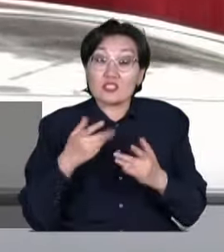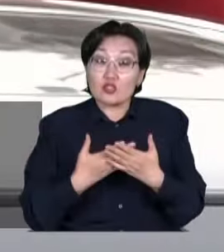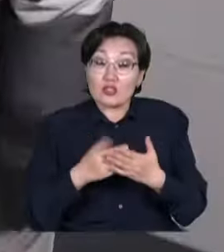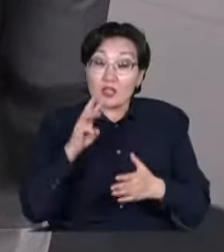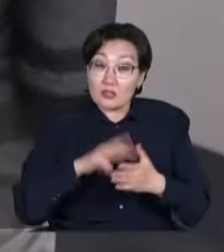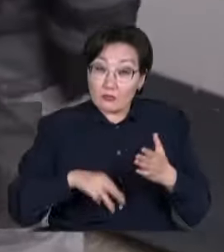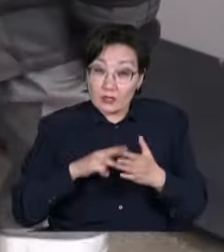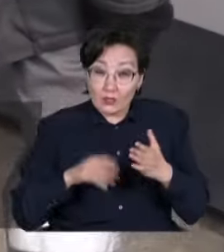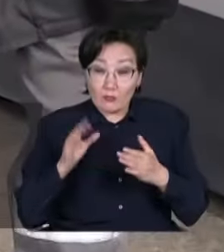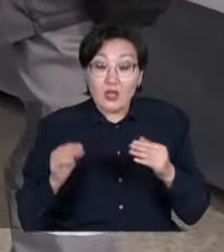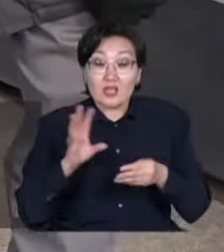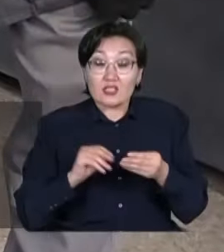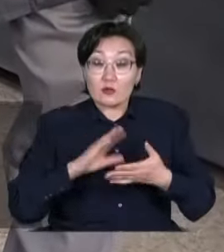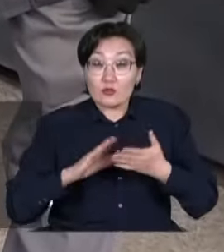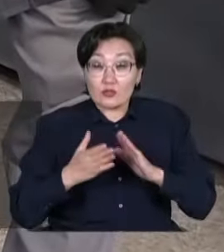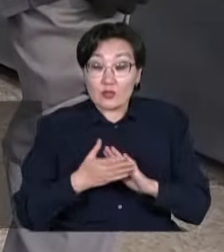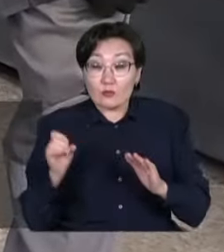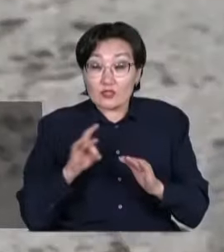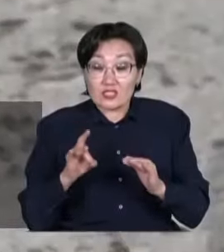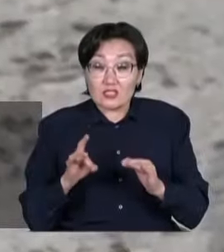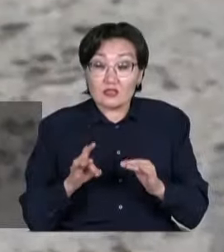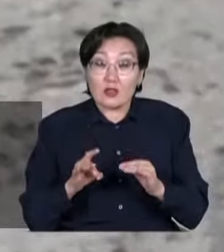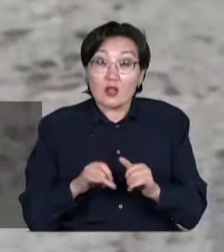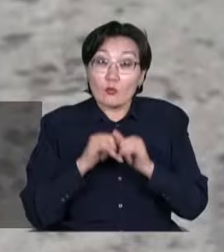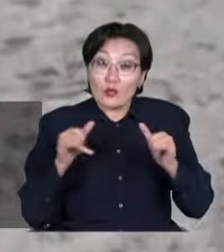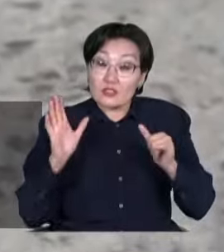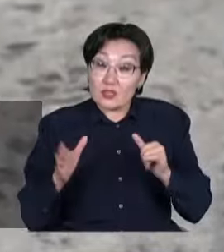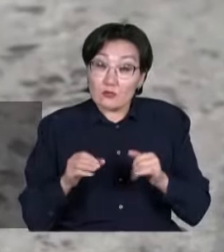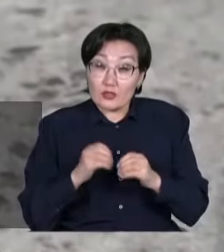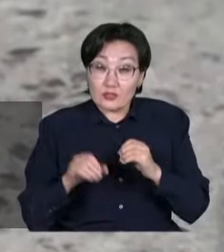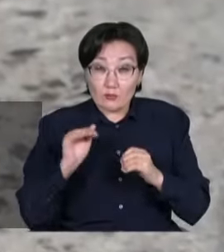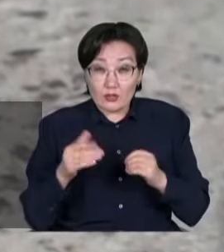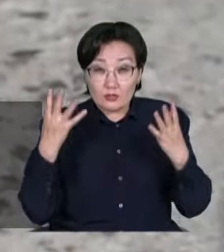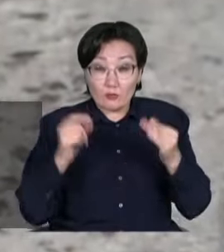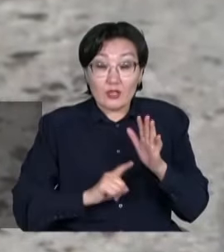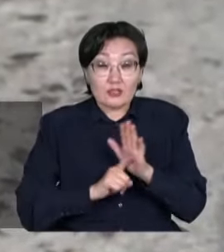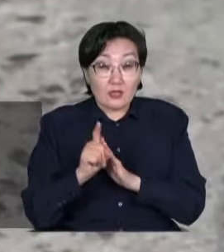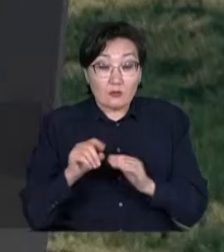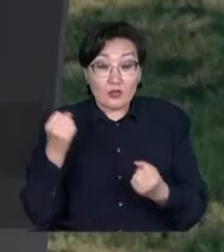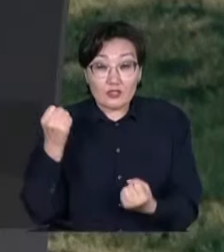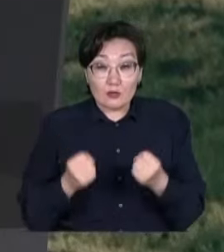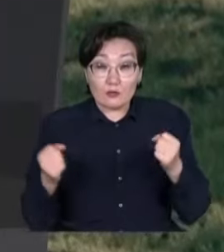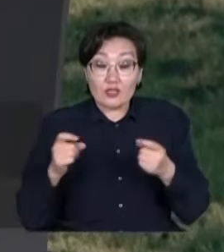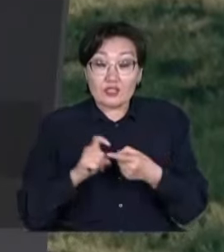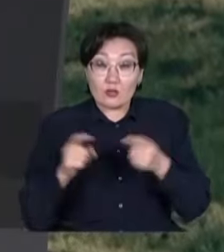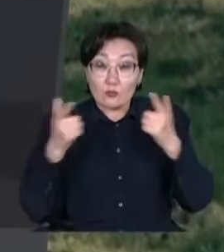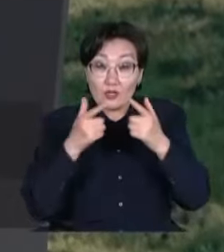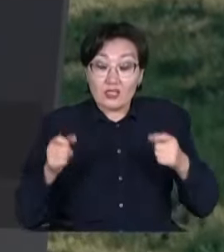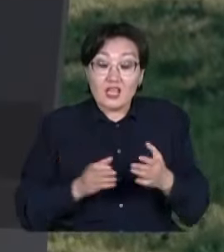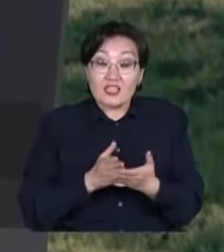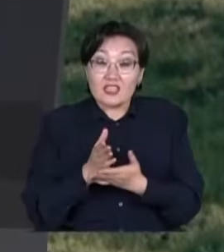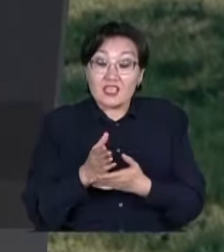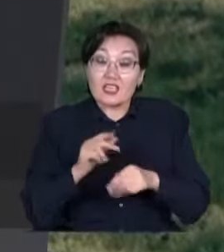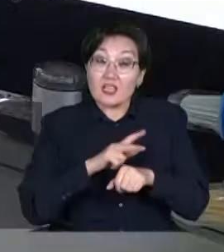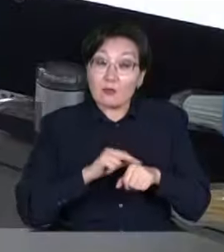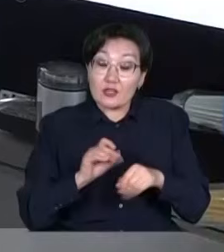айыппұл салынады. Ал қайталанса, оның көлемі еселенеді. Айта кетейін, 10-шы ақпаннан бастап темір тұлпар туралы ақпараттар тікелей полицияға